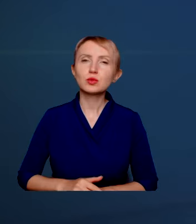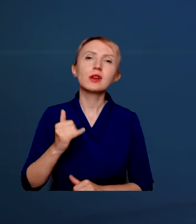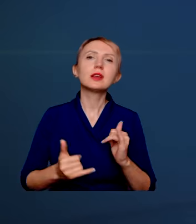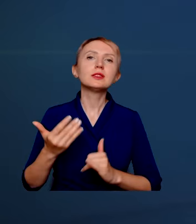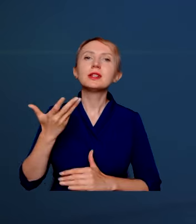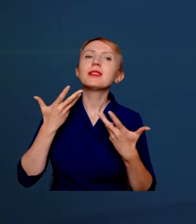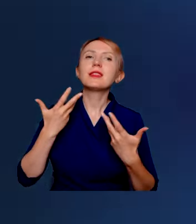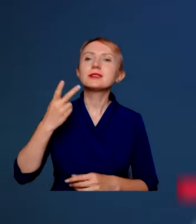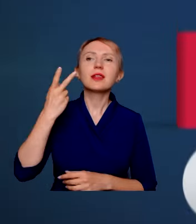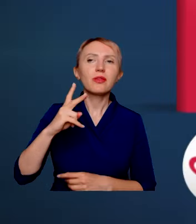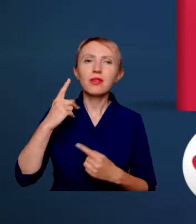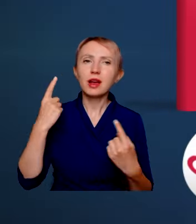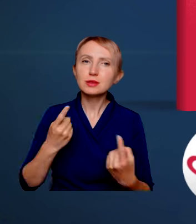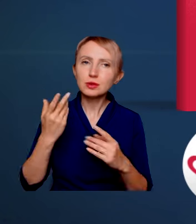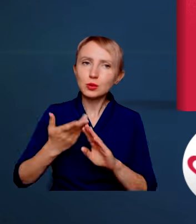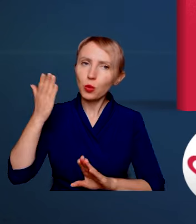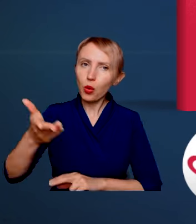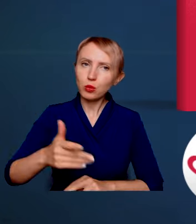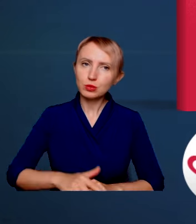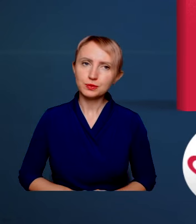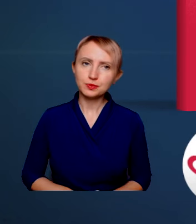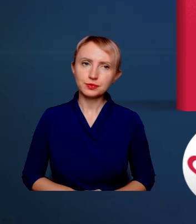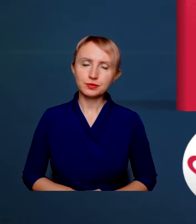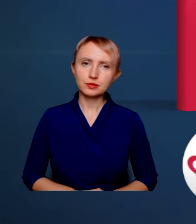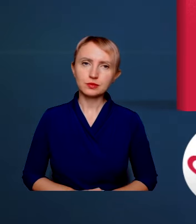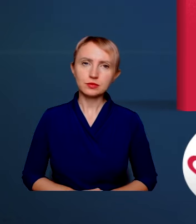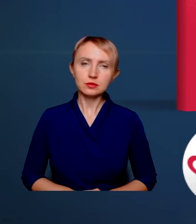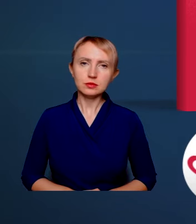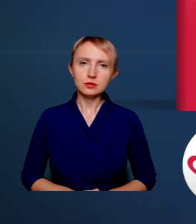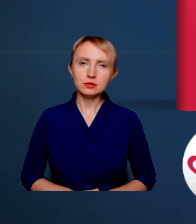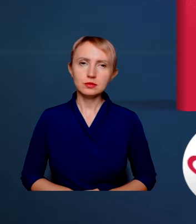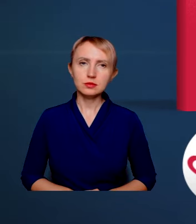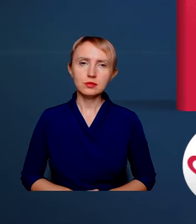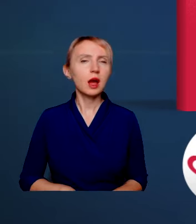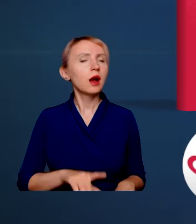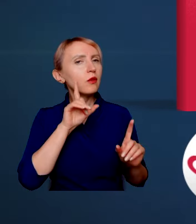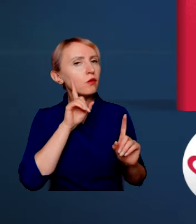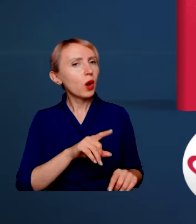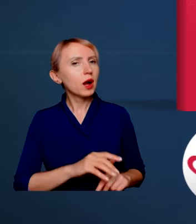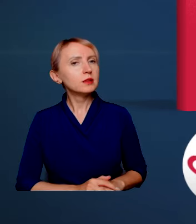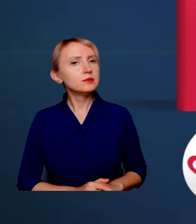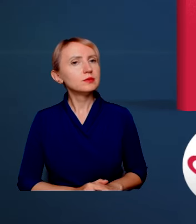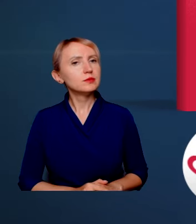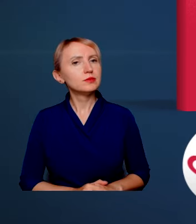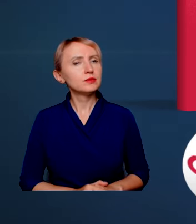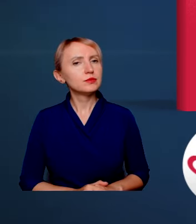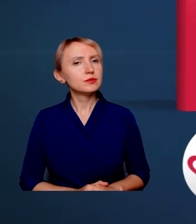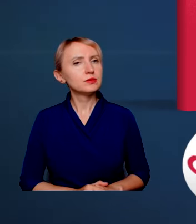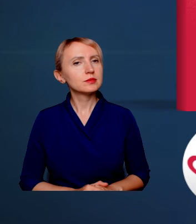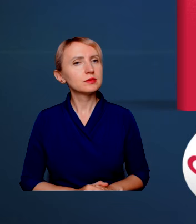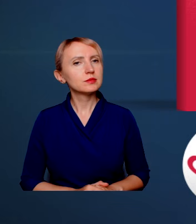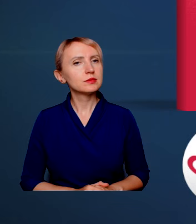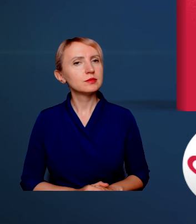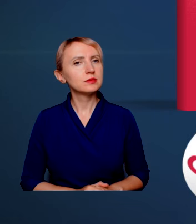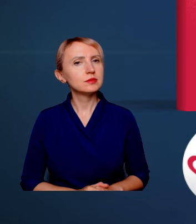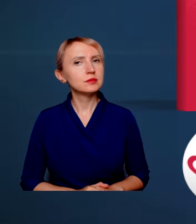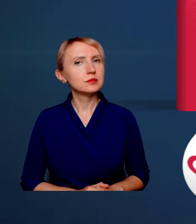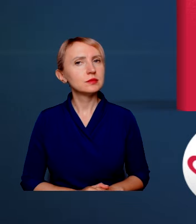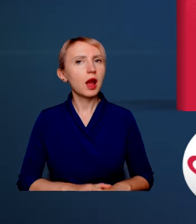ażeby w przyszłości też dochodziło do podobnych sytuacji. No właśnie, ale dobry, chyba tak należy ocenić